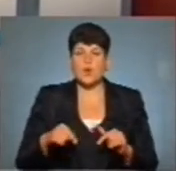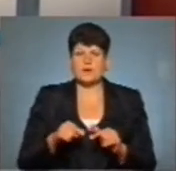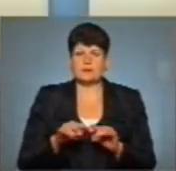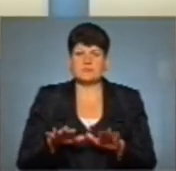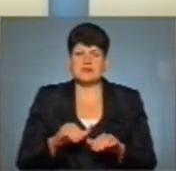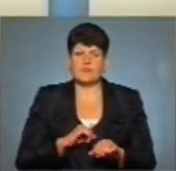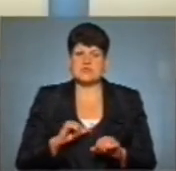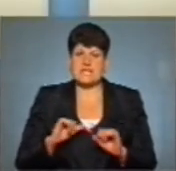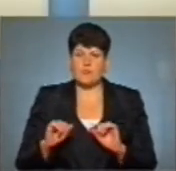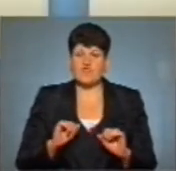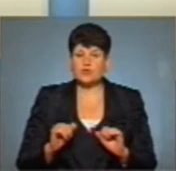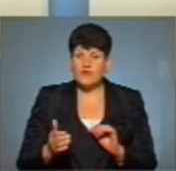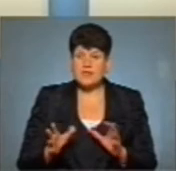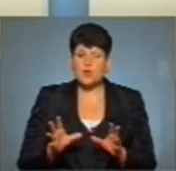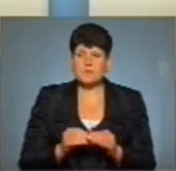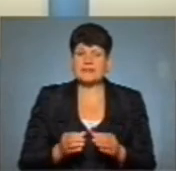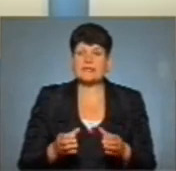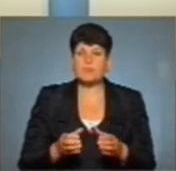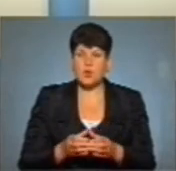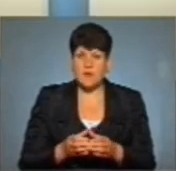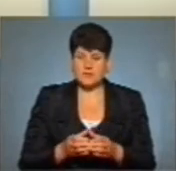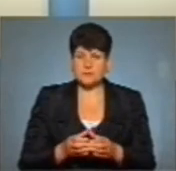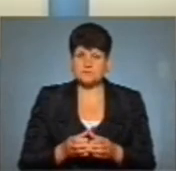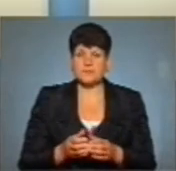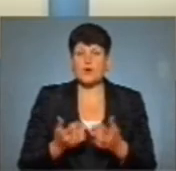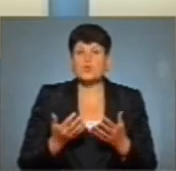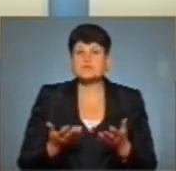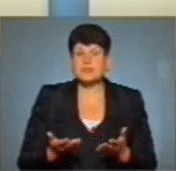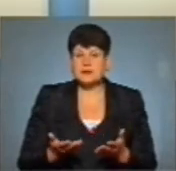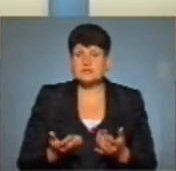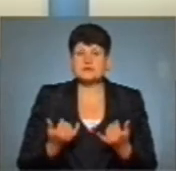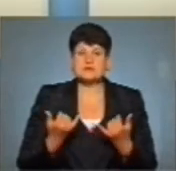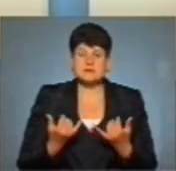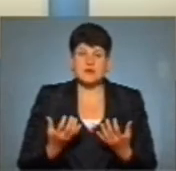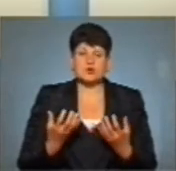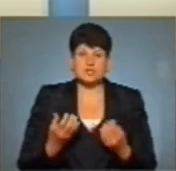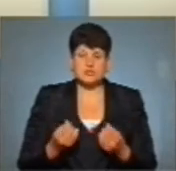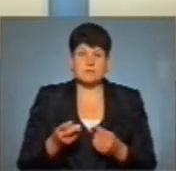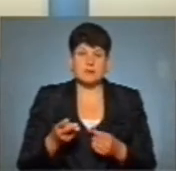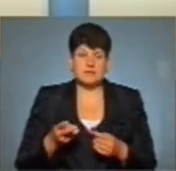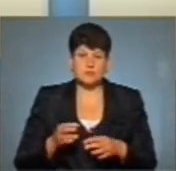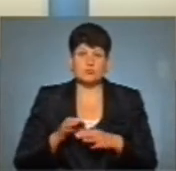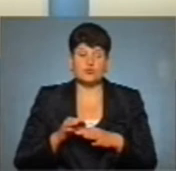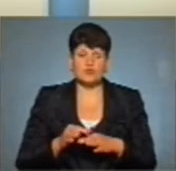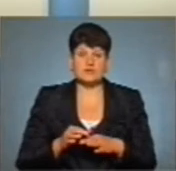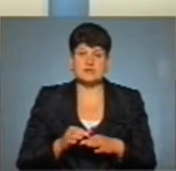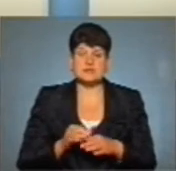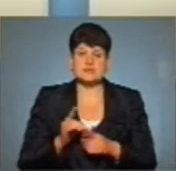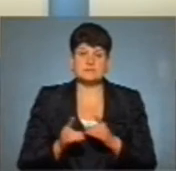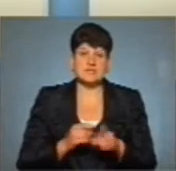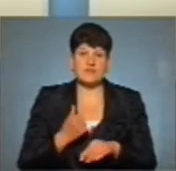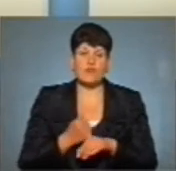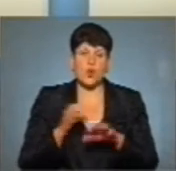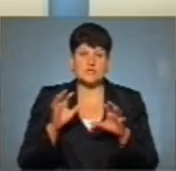самоврядування, об'єднаним громадам. Оскільки зараз ще паралельно триває процес змін до Конституції,